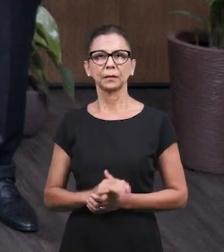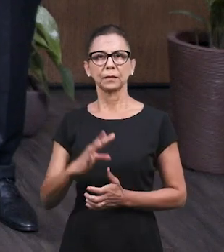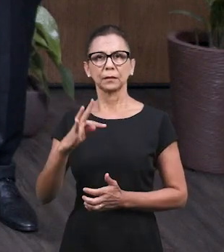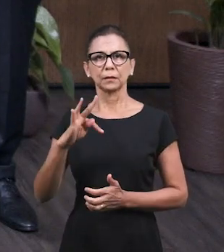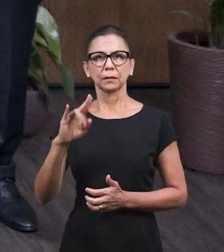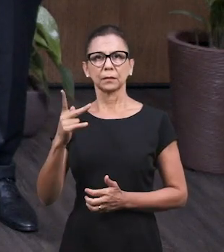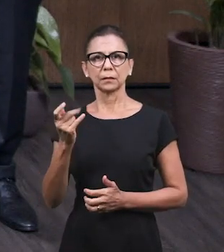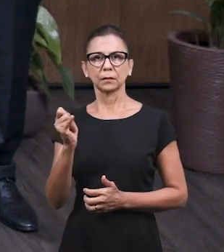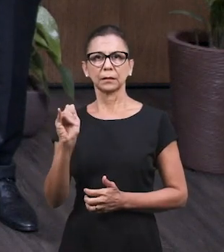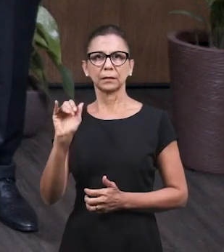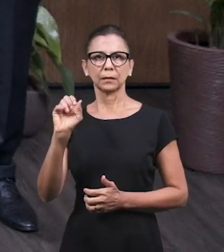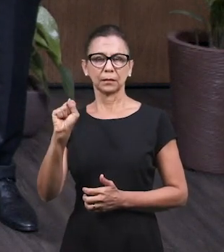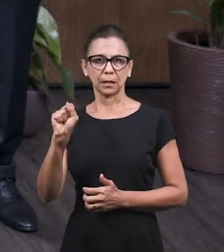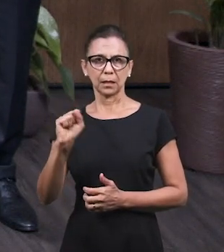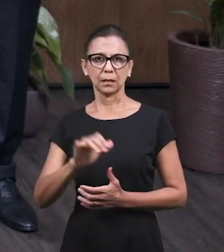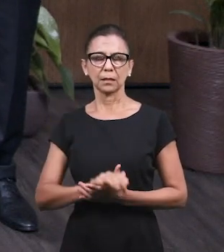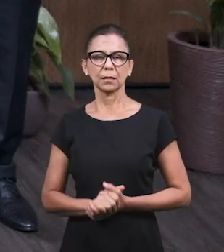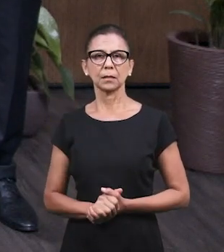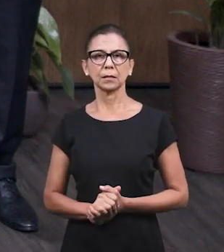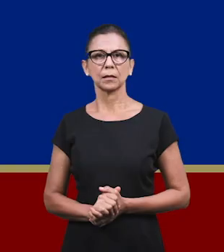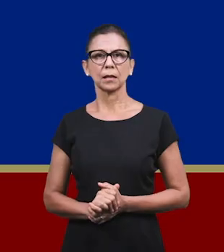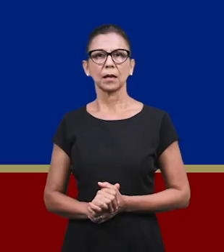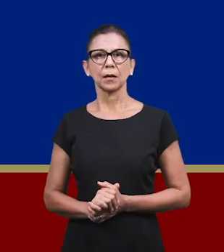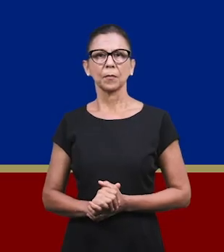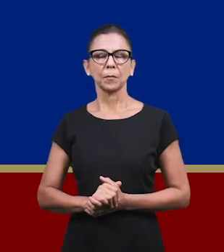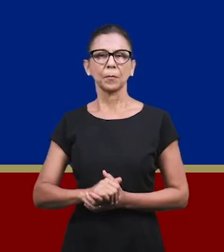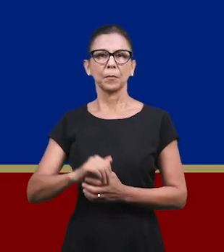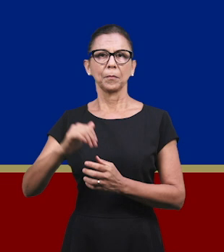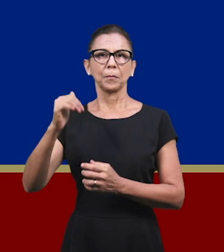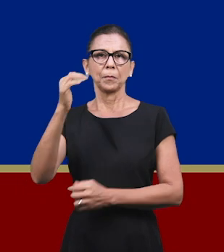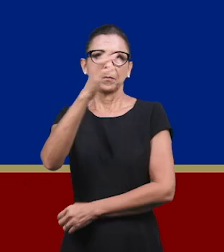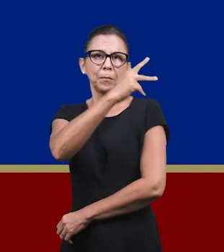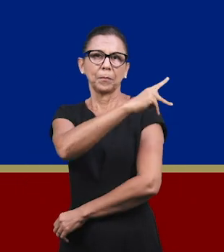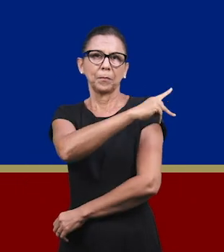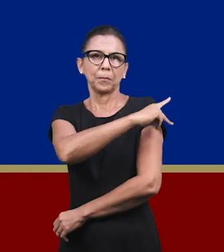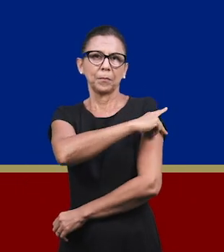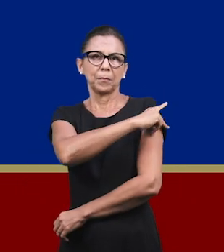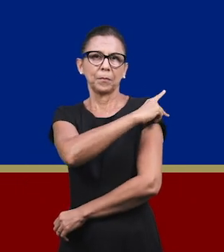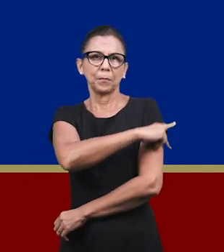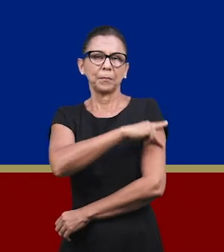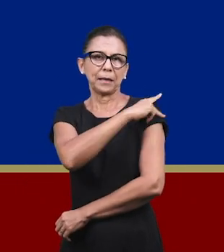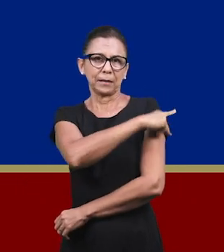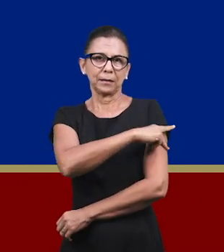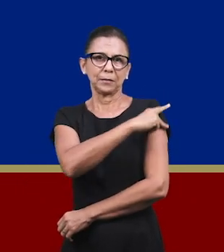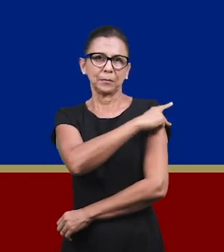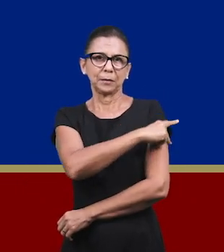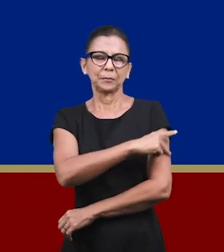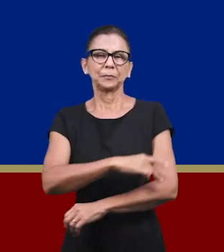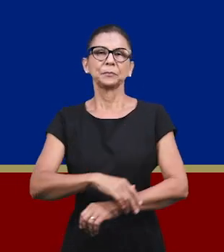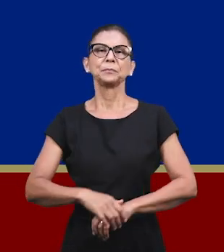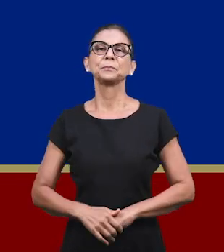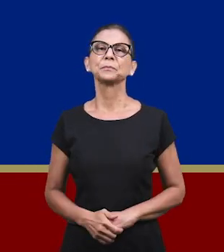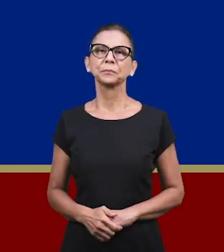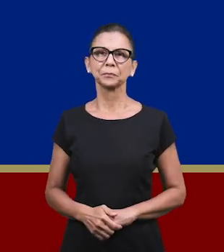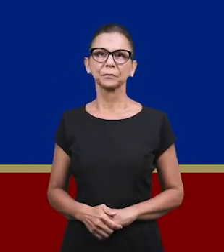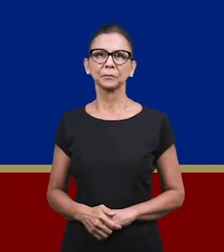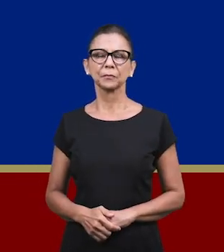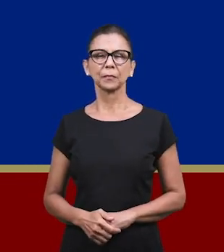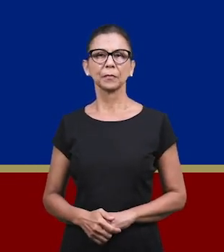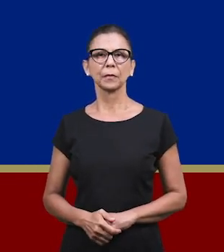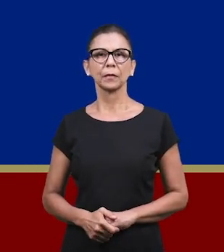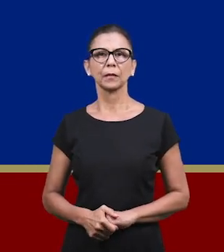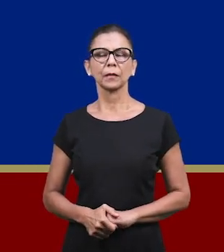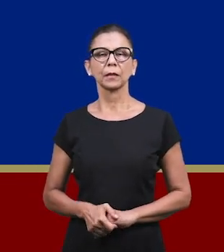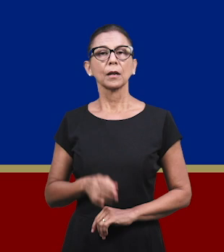tel comme est venu dans le commentaire de Thaïs, de Campina Grande, Paraíba. Nous devons